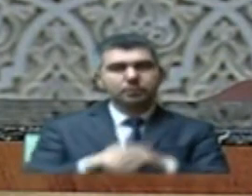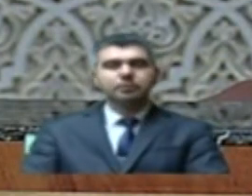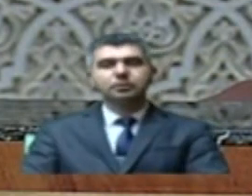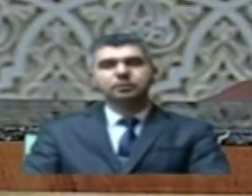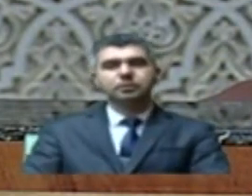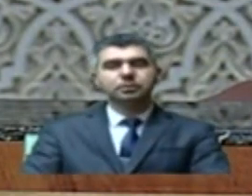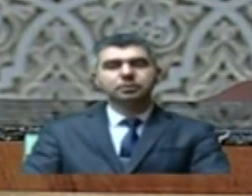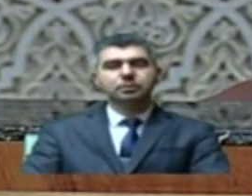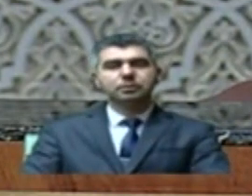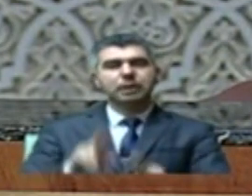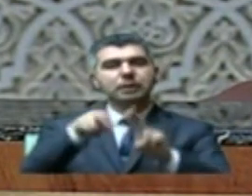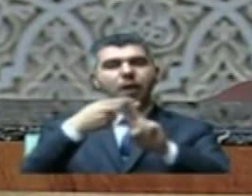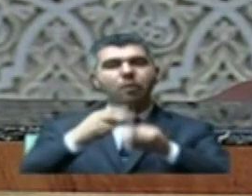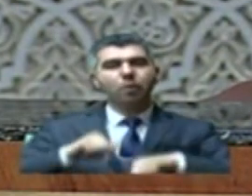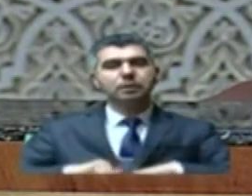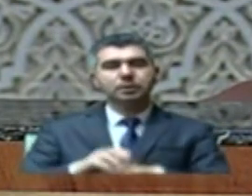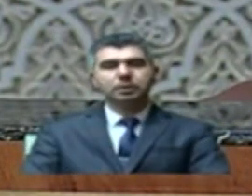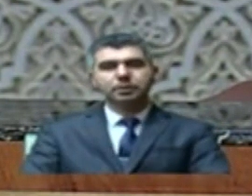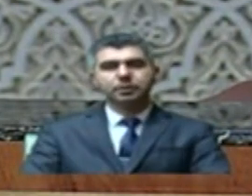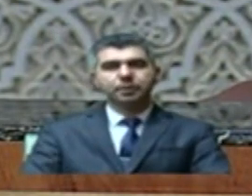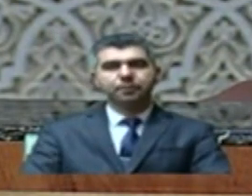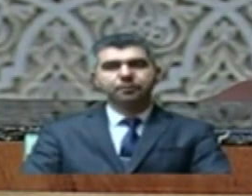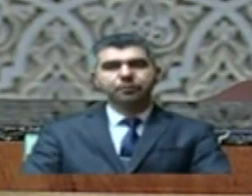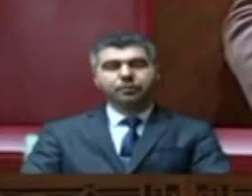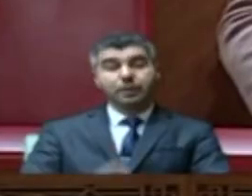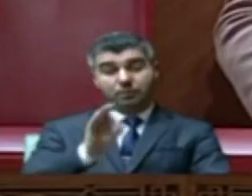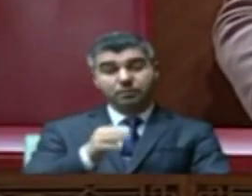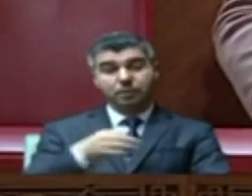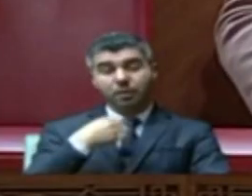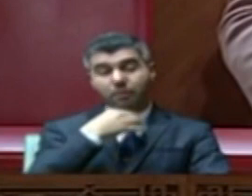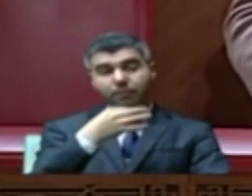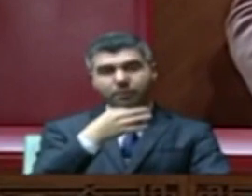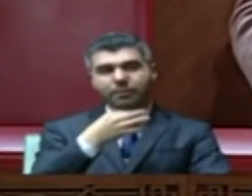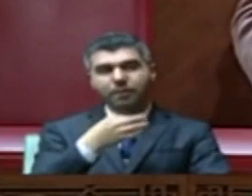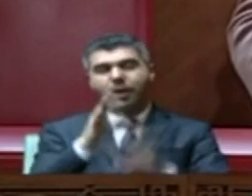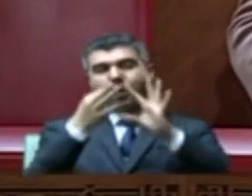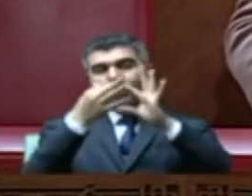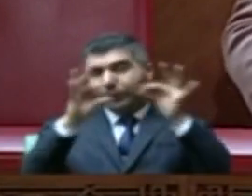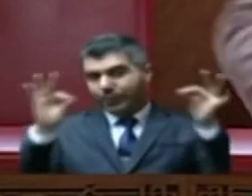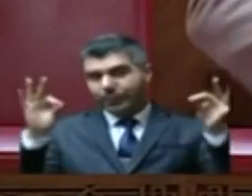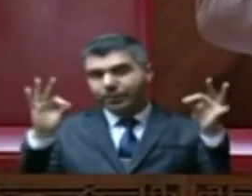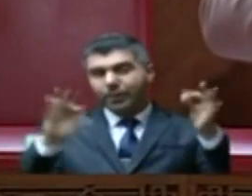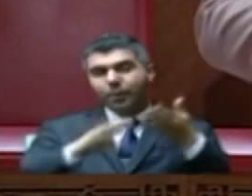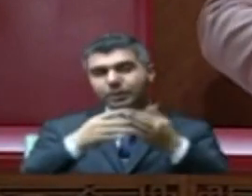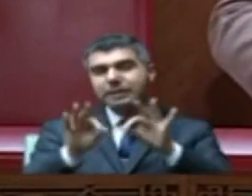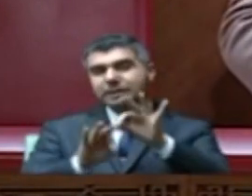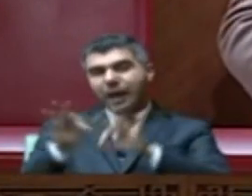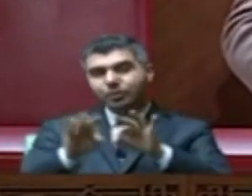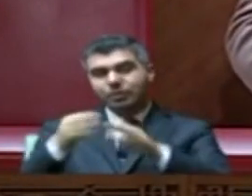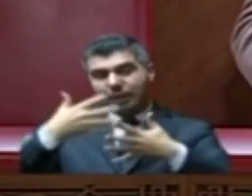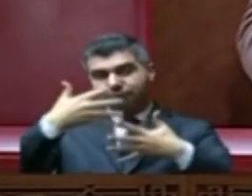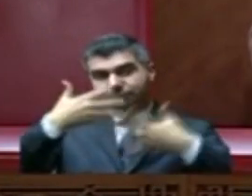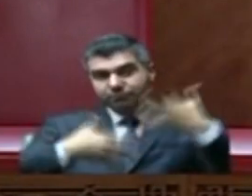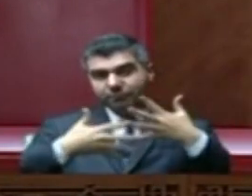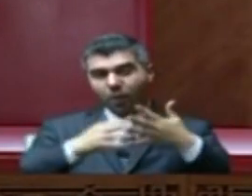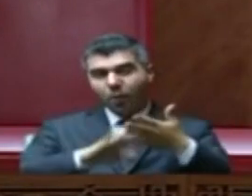الكلمة سيدة الوزيرة لإجابة على السؤال. طبعا يطول الكلام لكي نعرض عليكم استراتيجية بشكل عام، ولكن